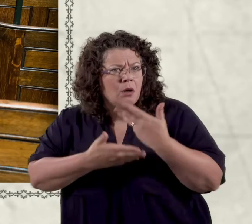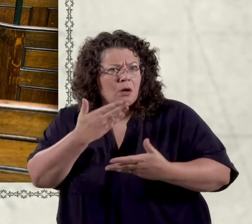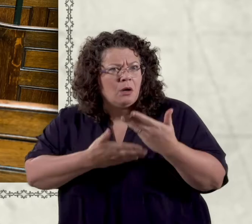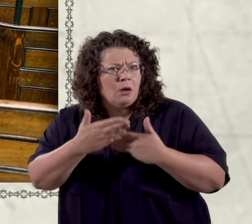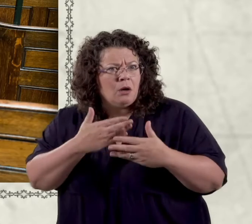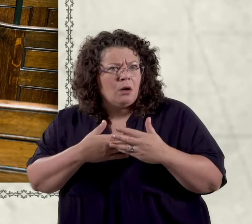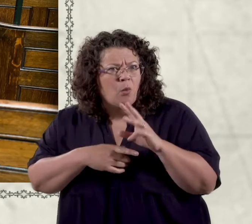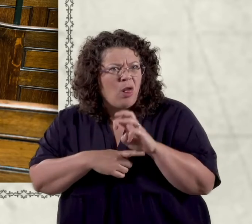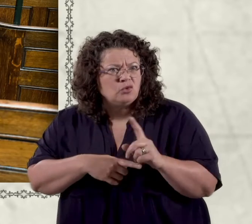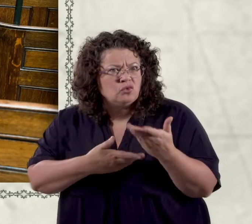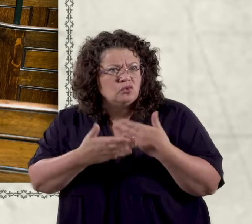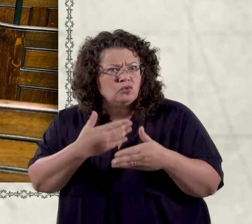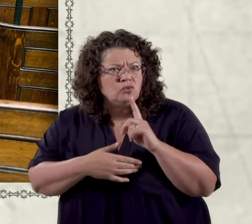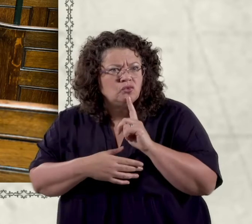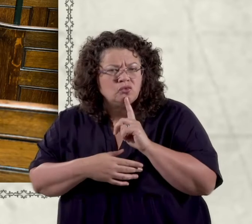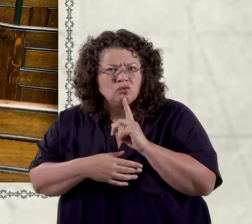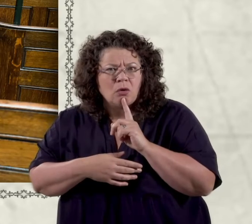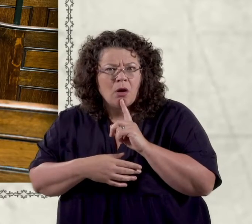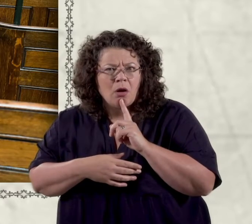Nes I ffeindio mas yn hwyrach beth oedd hynny'n olygu.